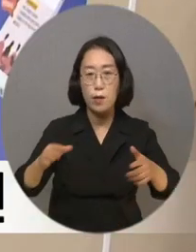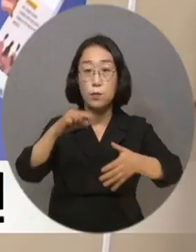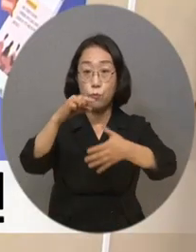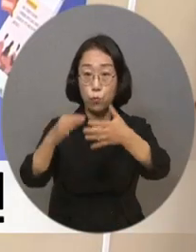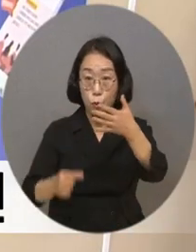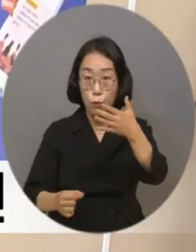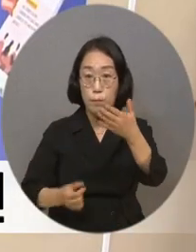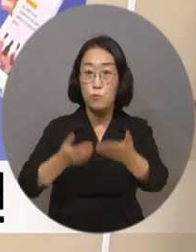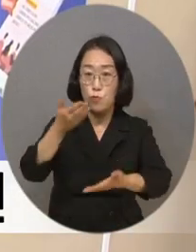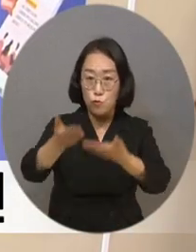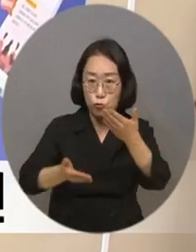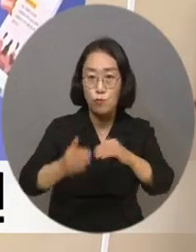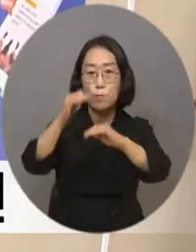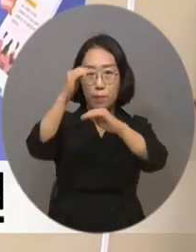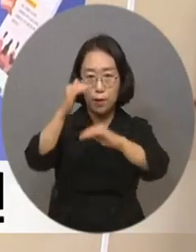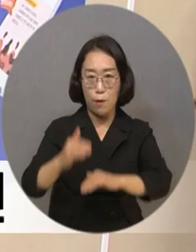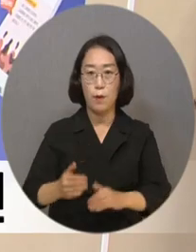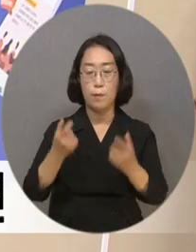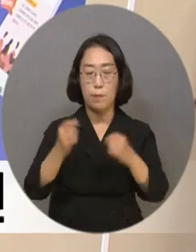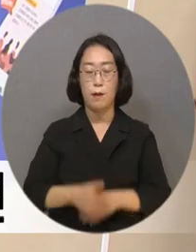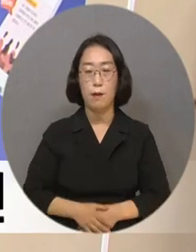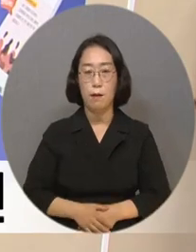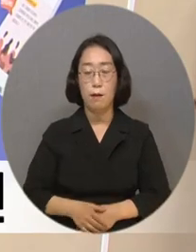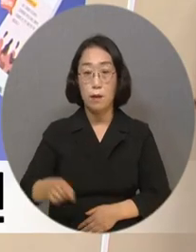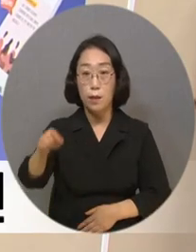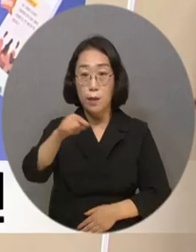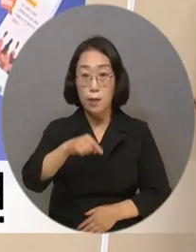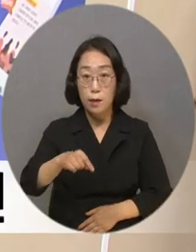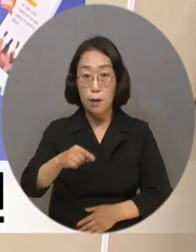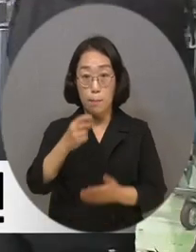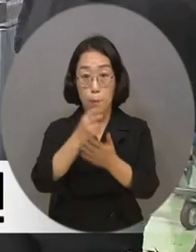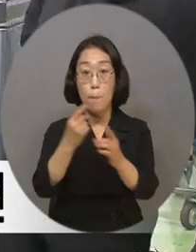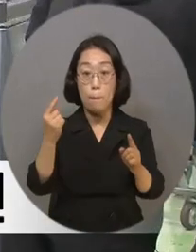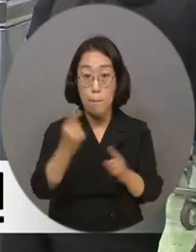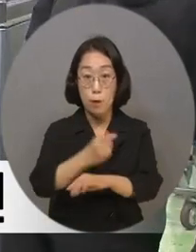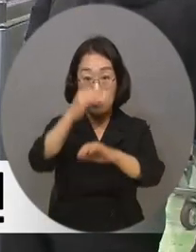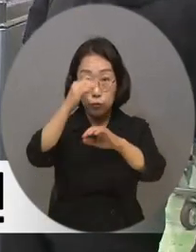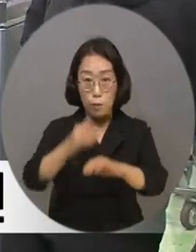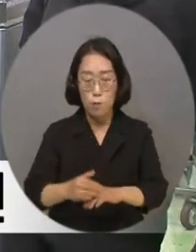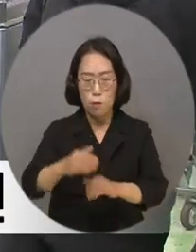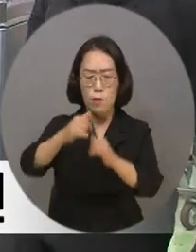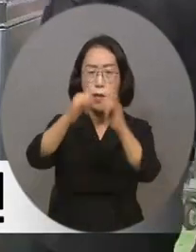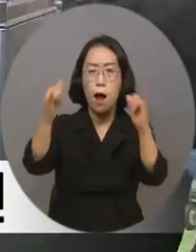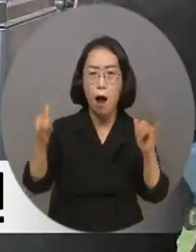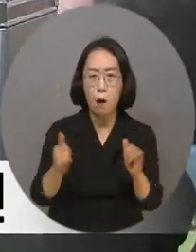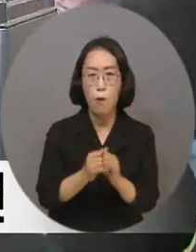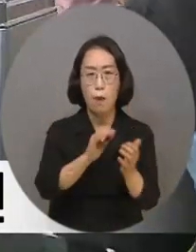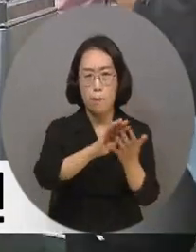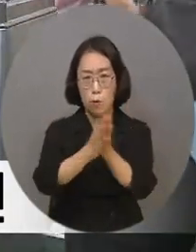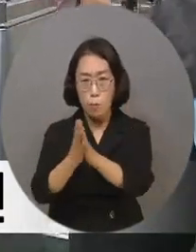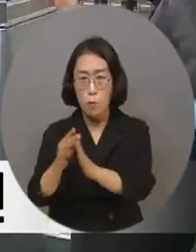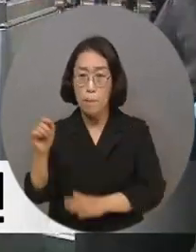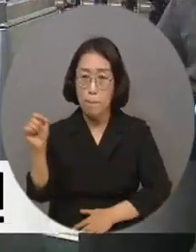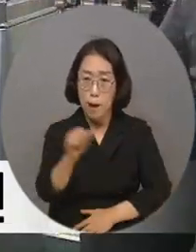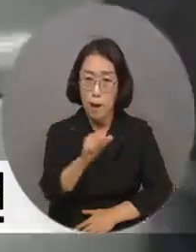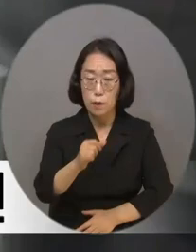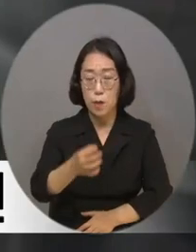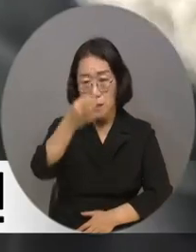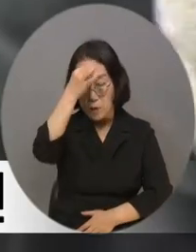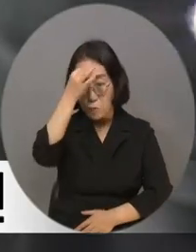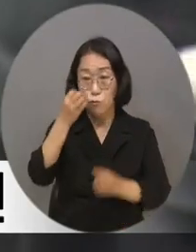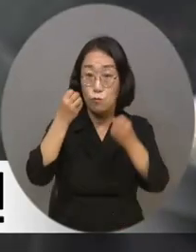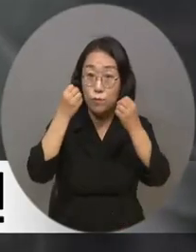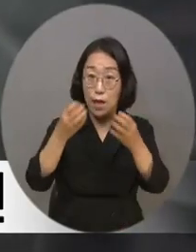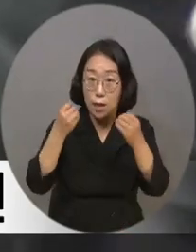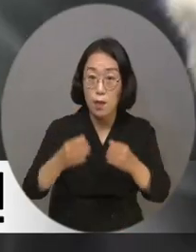프로그램을 제공하는 활동입니다. 교육부는 이번 개정에 대해 급변하는 사회 변화와 기술 혁신 등으로 개개인의